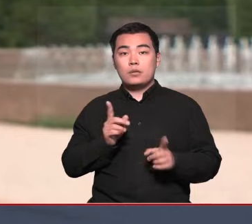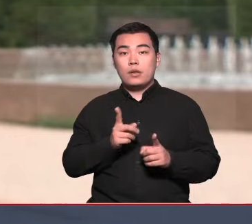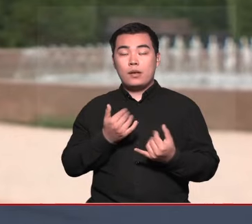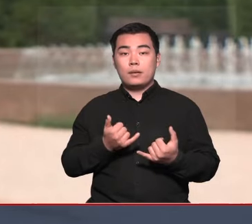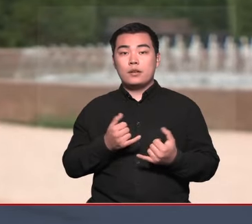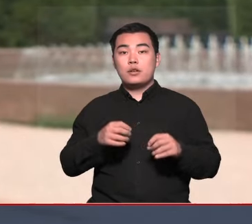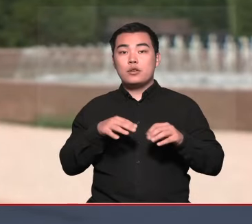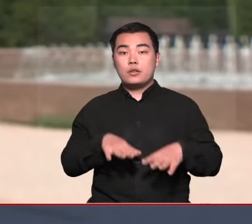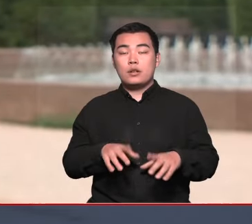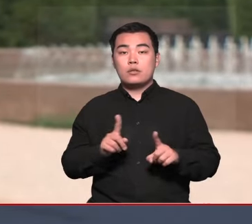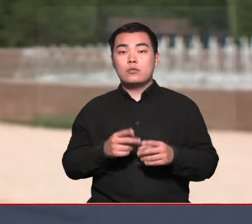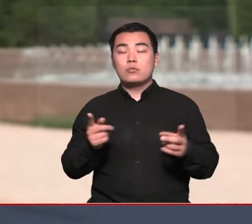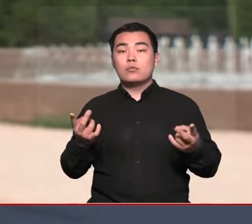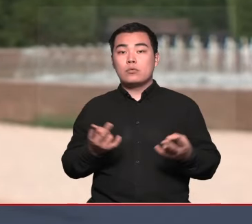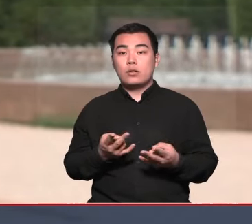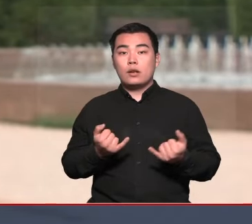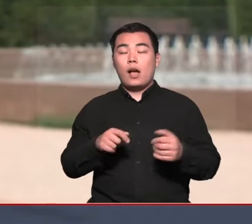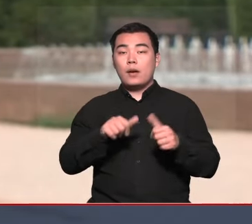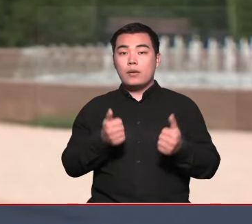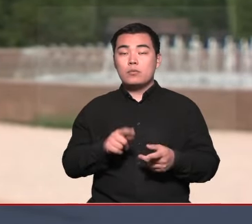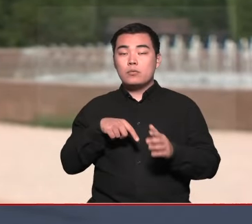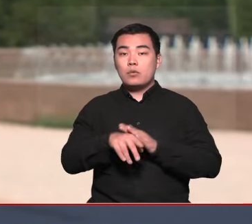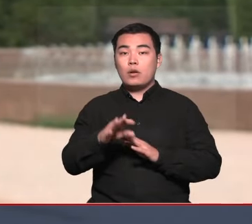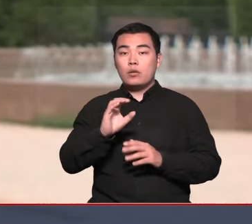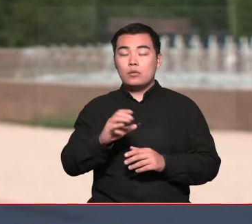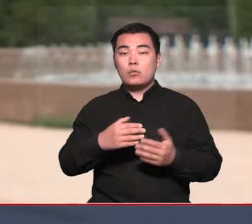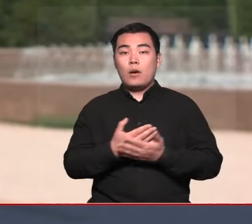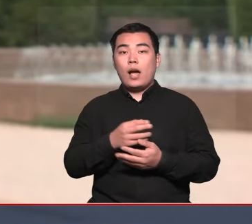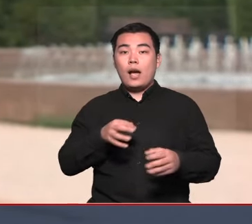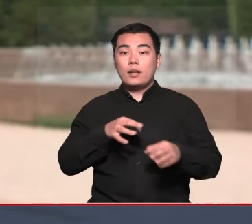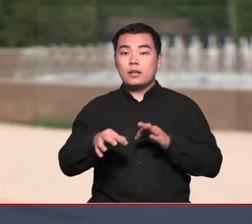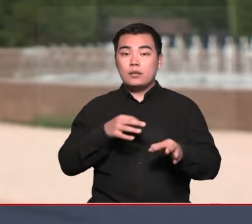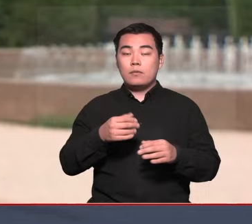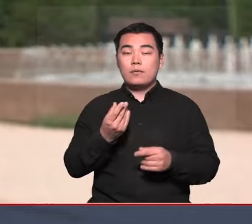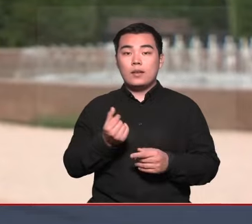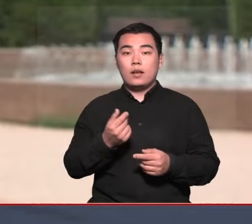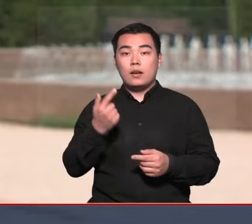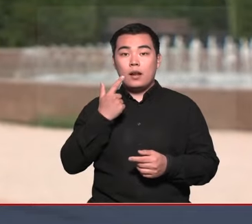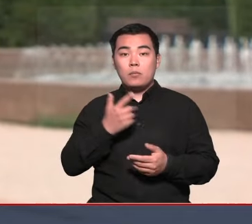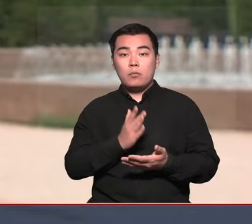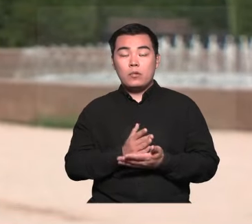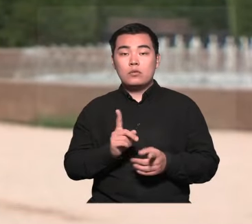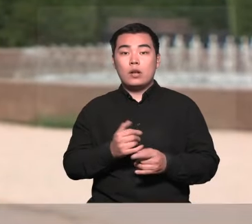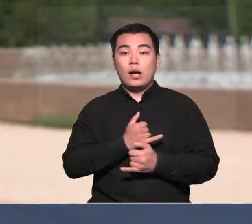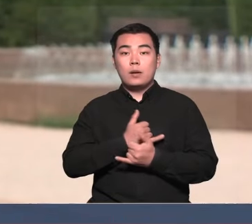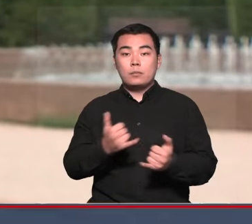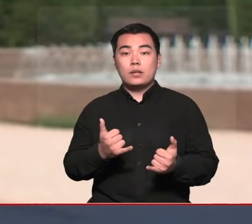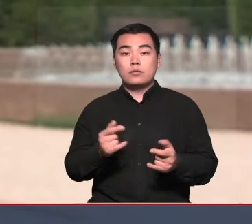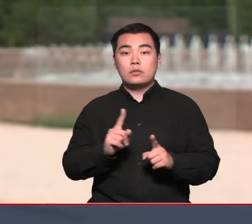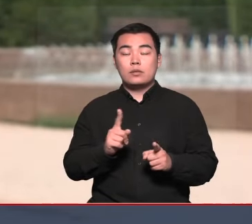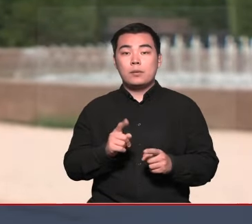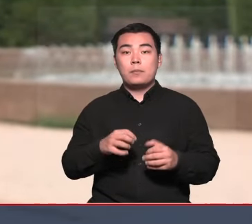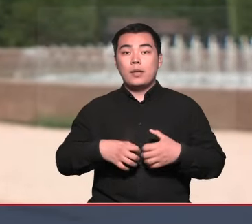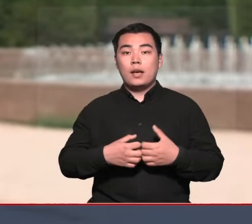назрело такое решение, что нужно оформлять внутри ШОС новую архитектуру финансовую в первую очередь, чтобы существовали инструменты,